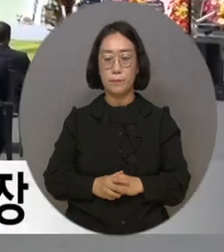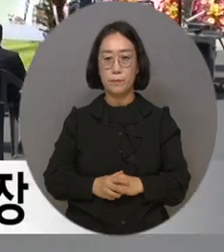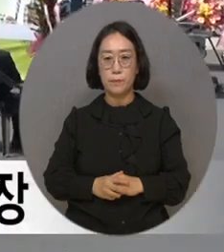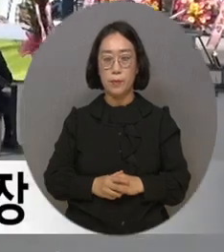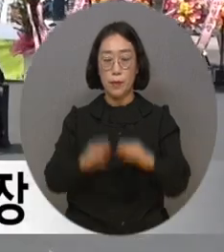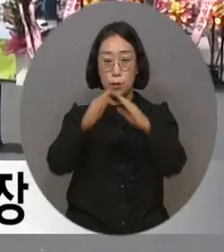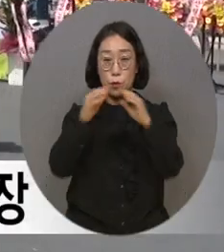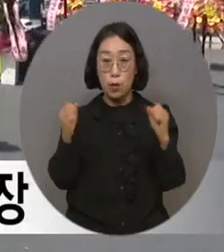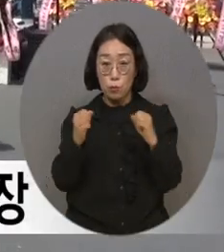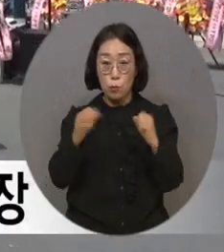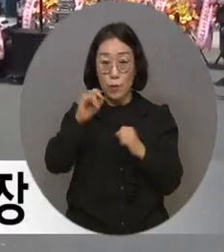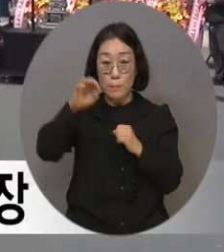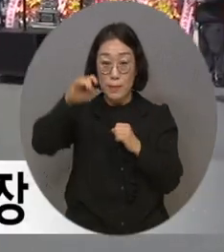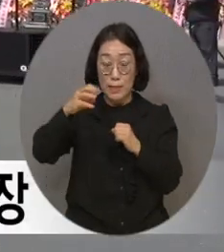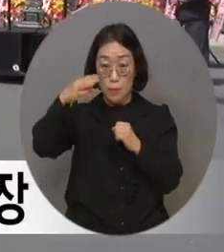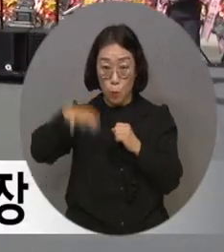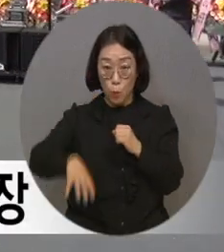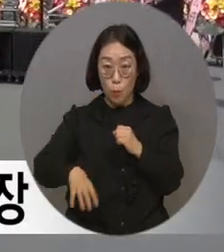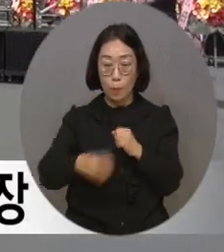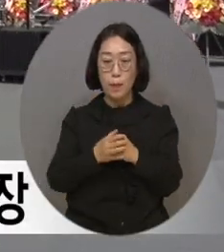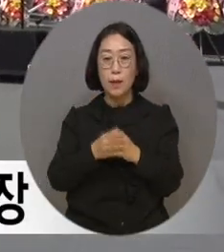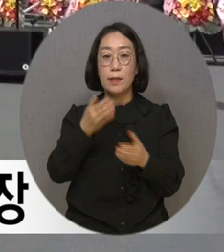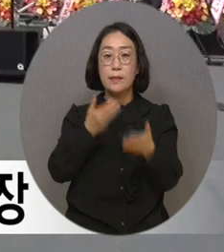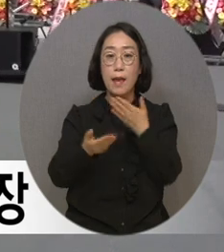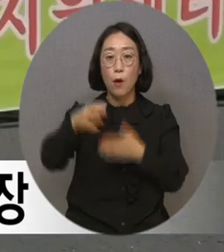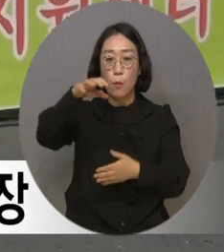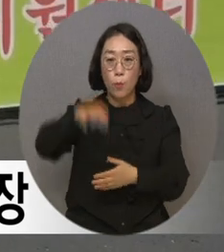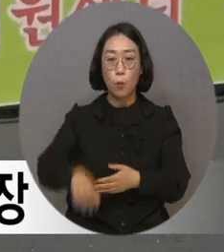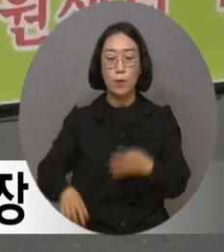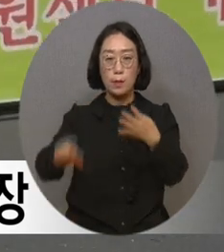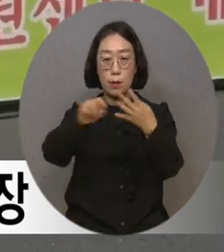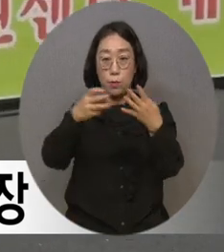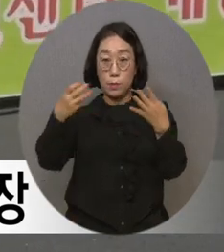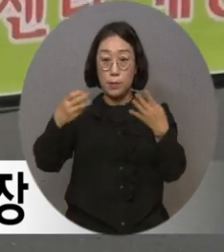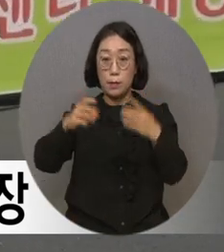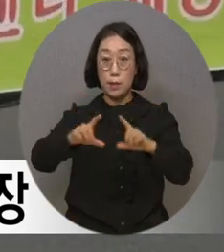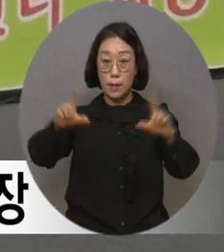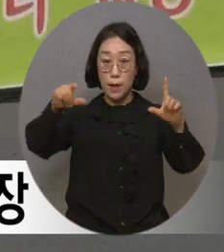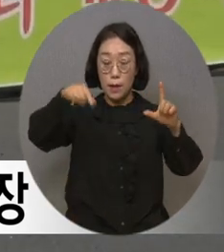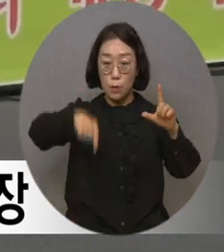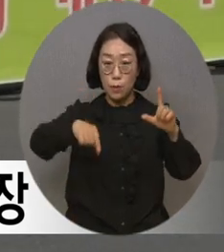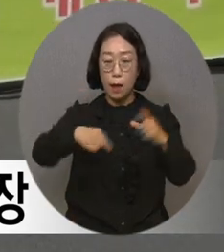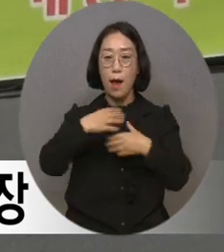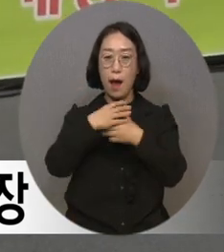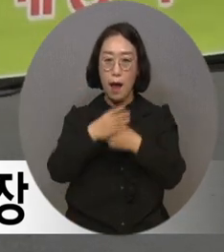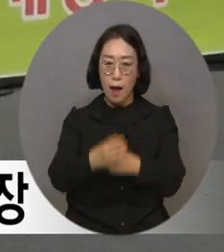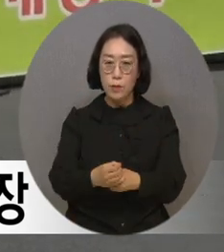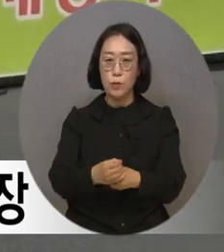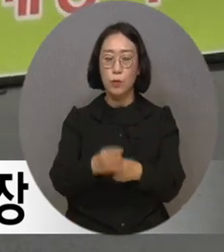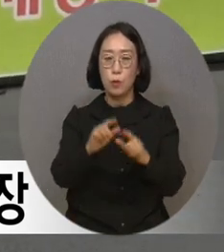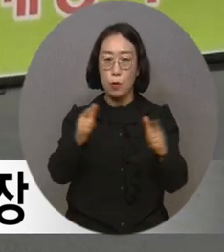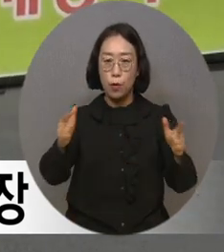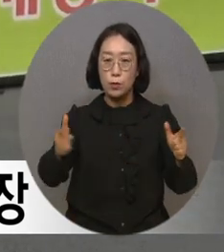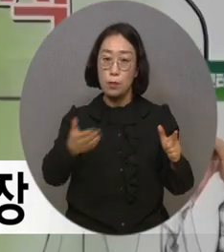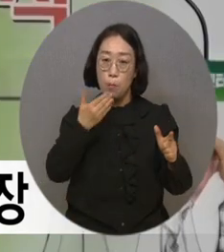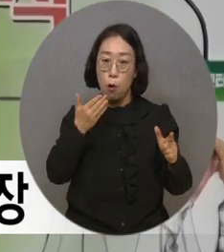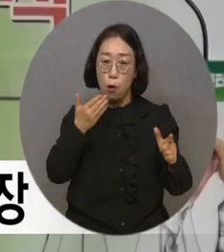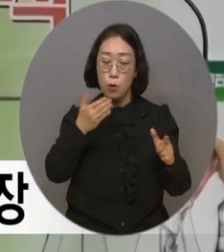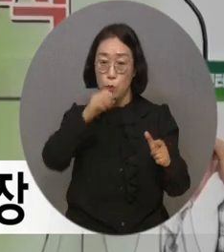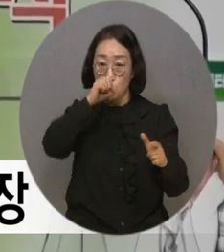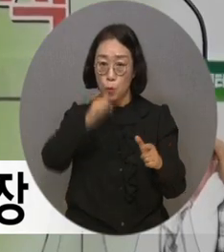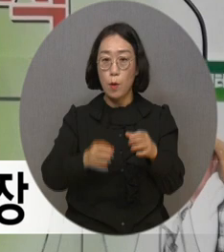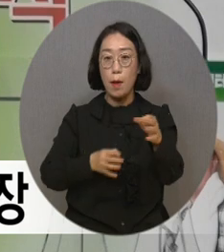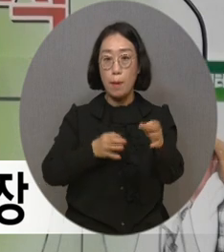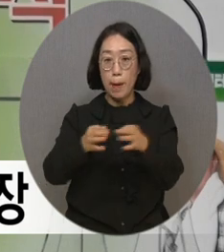전라북도 임실군 치즈 테마파크에서 지난 13일 임실군에서 생산한 안전하고 건강한 친환경 농산물을